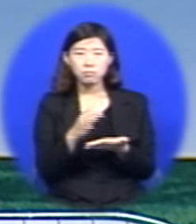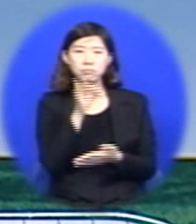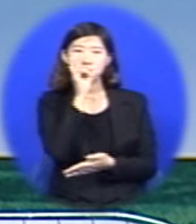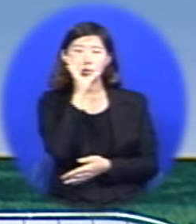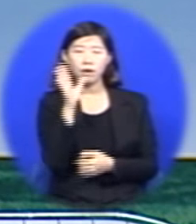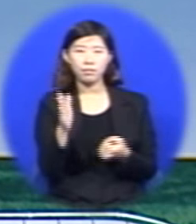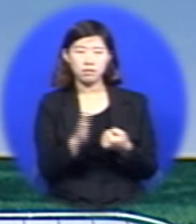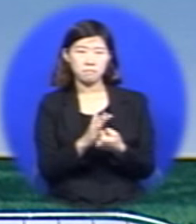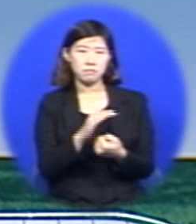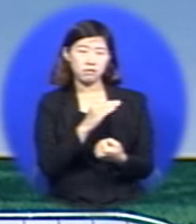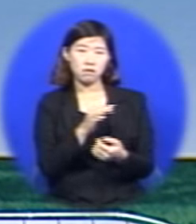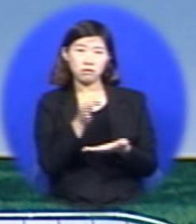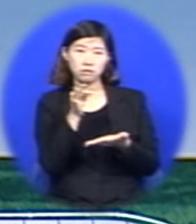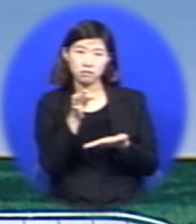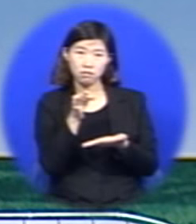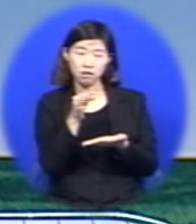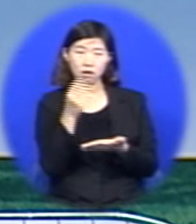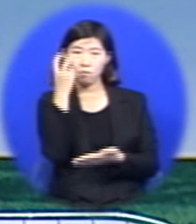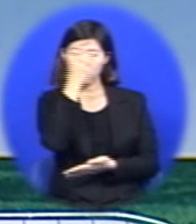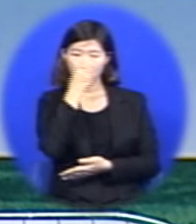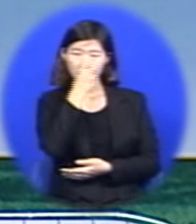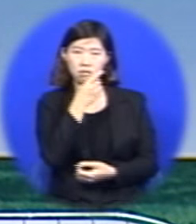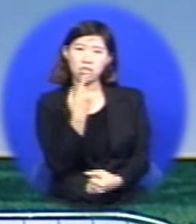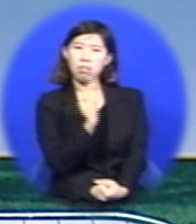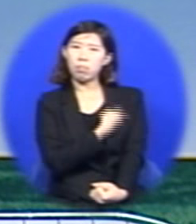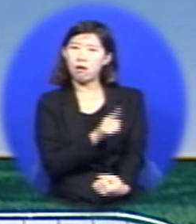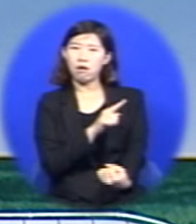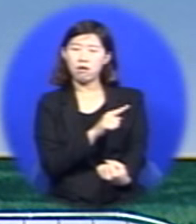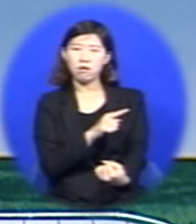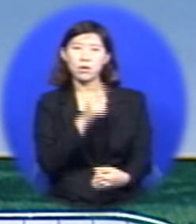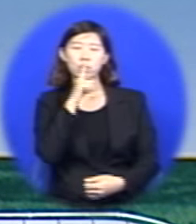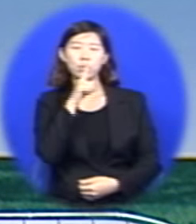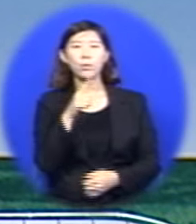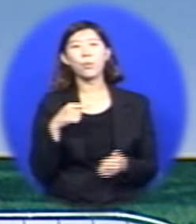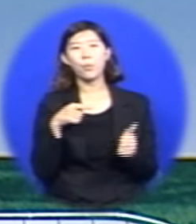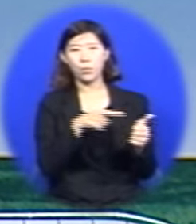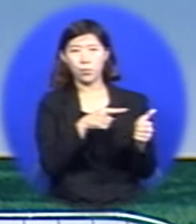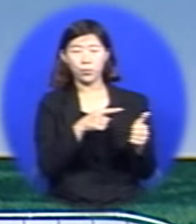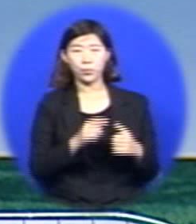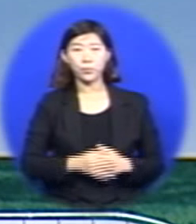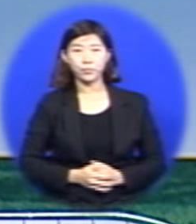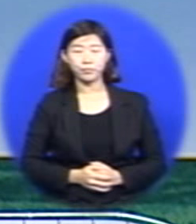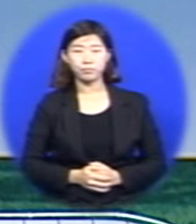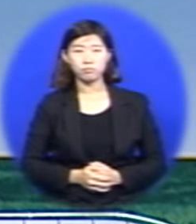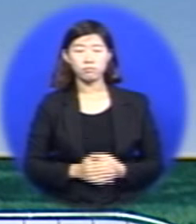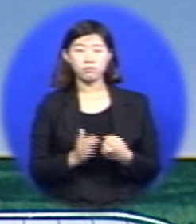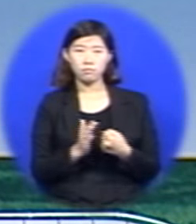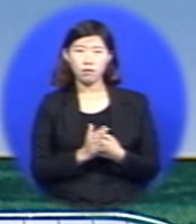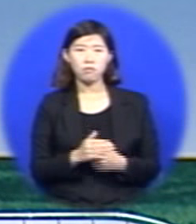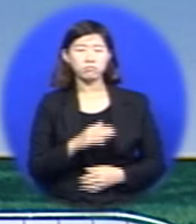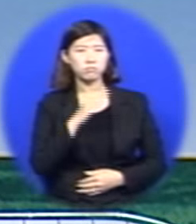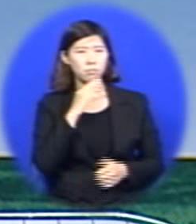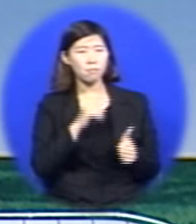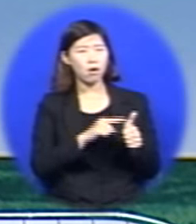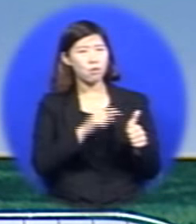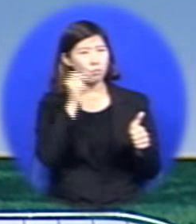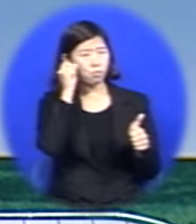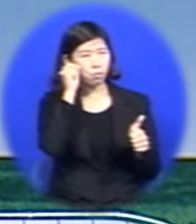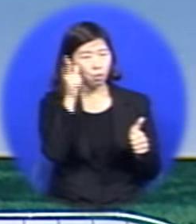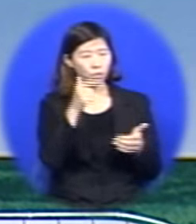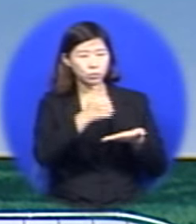대한 행사를 못하게 해달라는 소송을 법원에 했습니다. 그 훌륭하고 존경받는